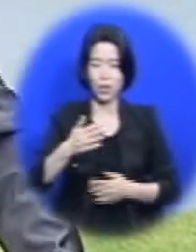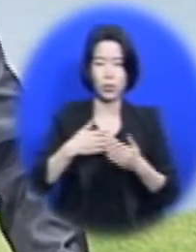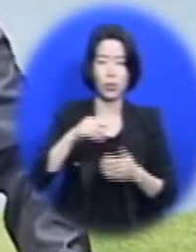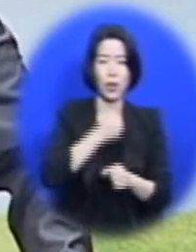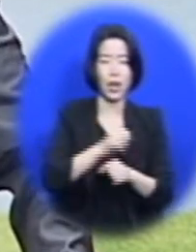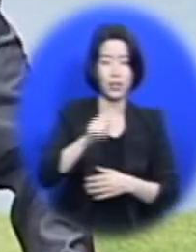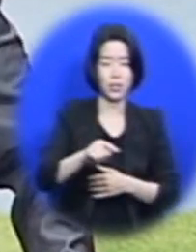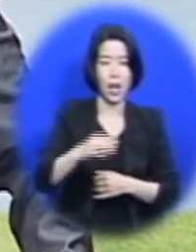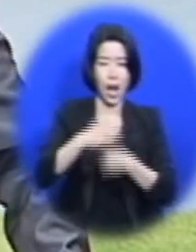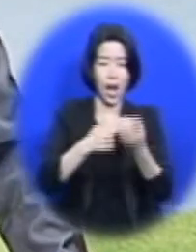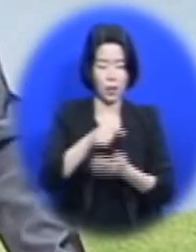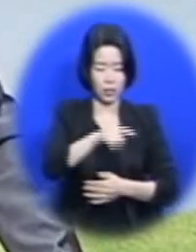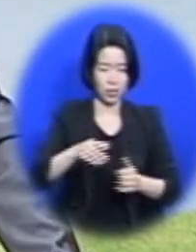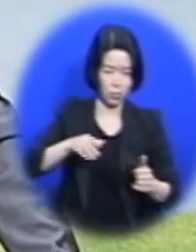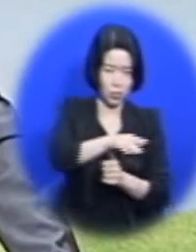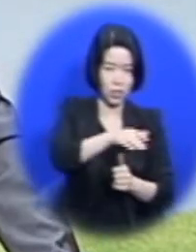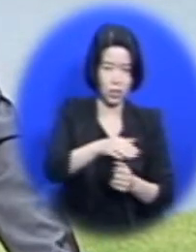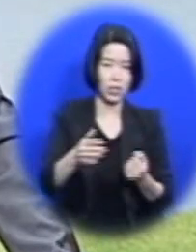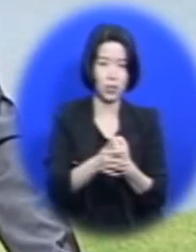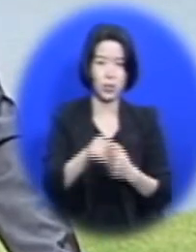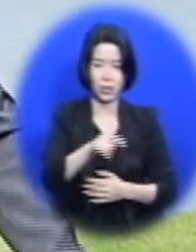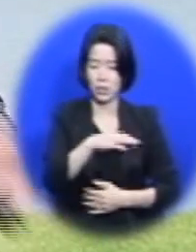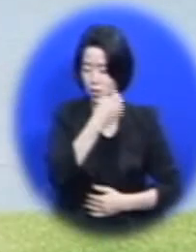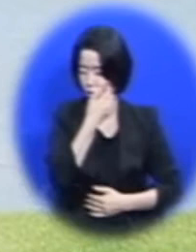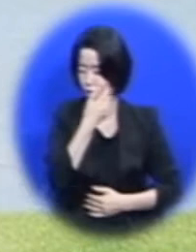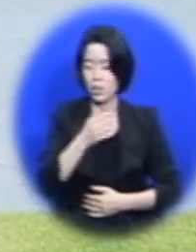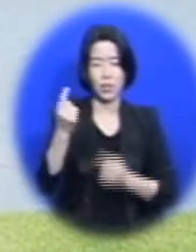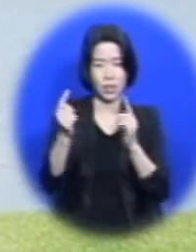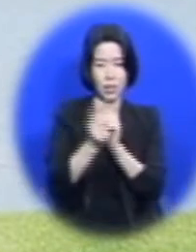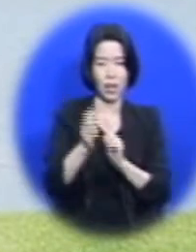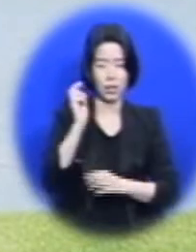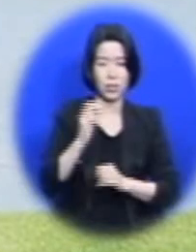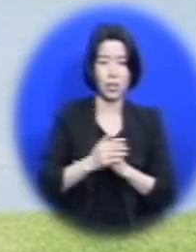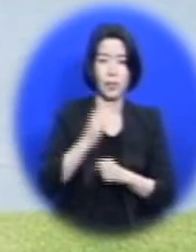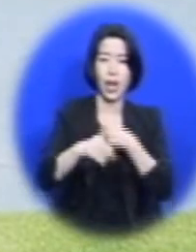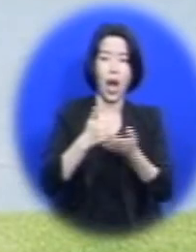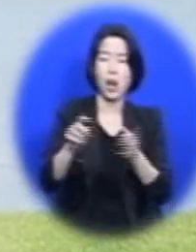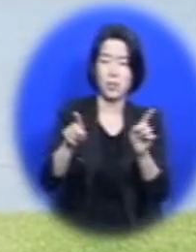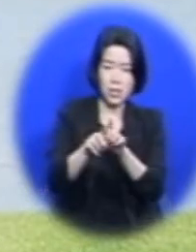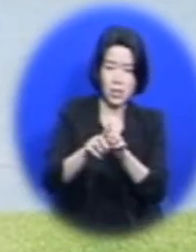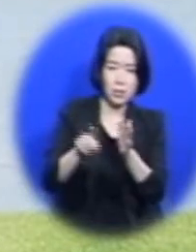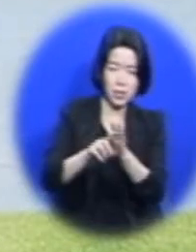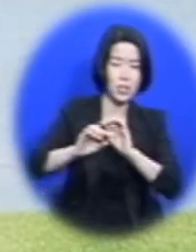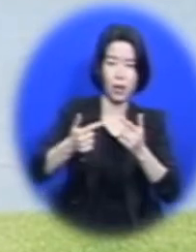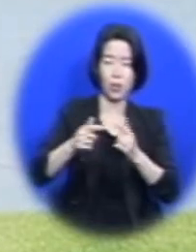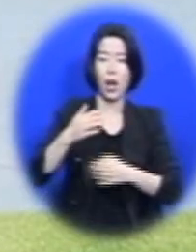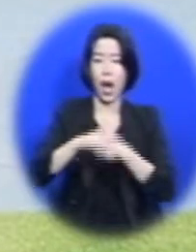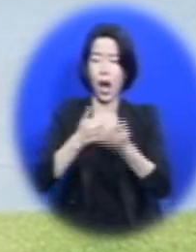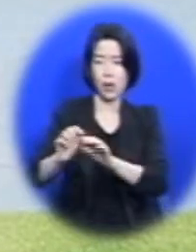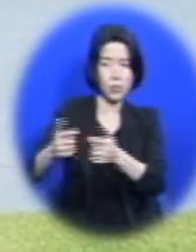그들을 물리치셨으니 그들이 수치를 당할 것이다. 하나님을 믿지 않고 하나님을 부인하고 하나님이 어디 있느냐고 하는